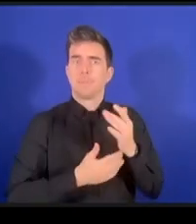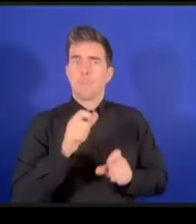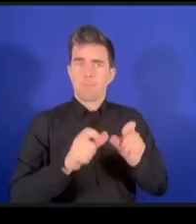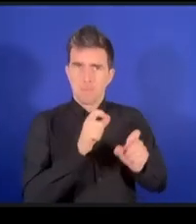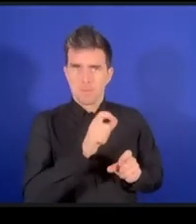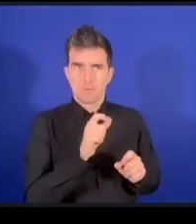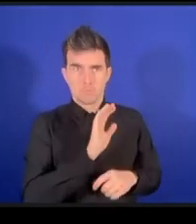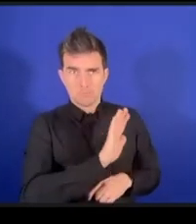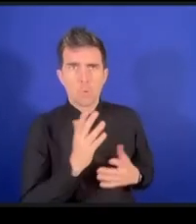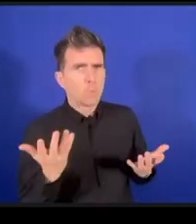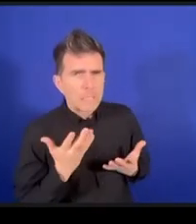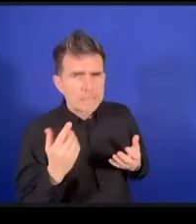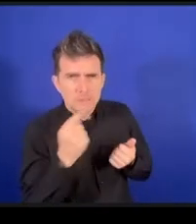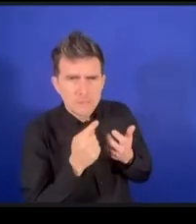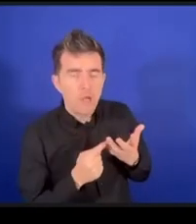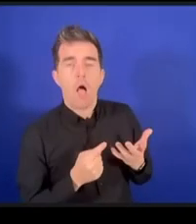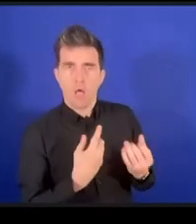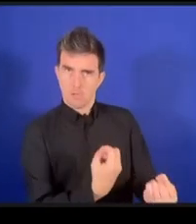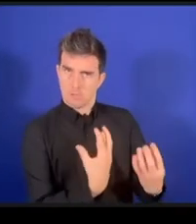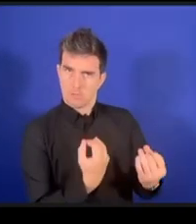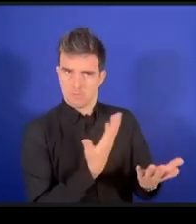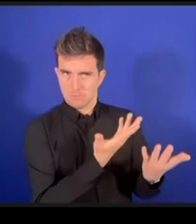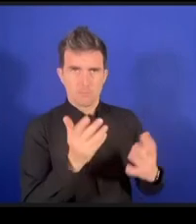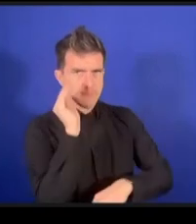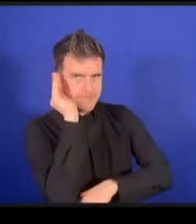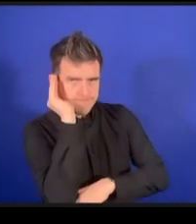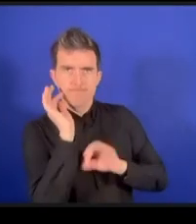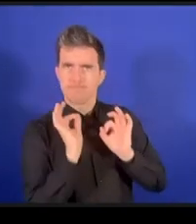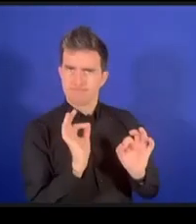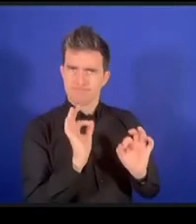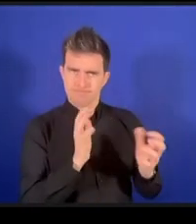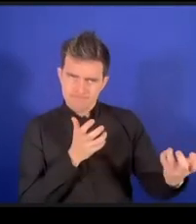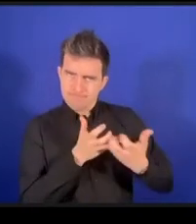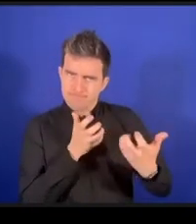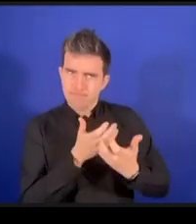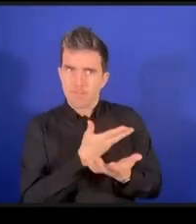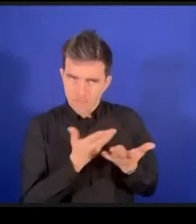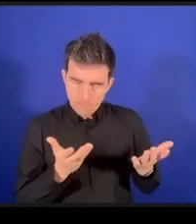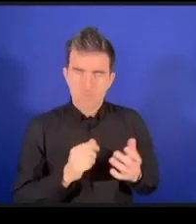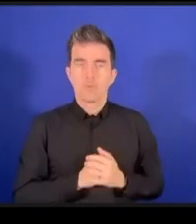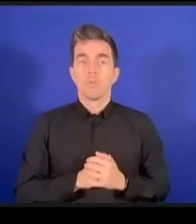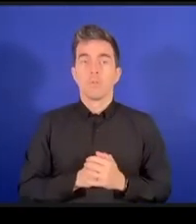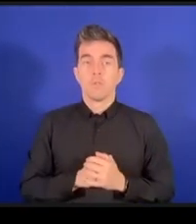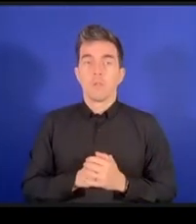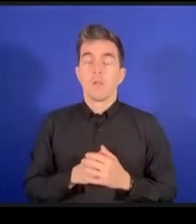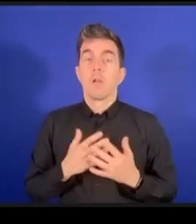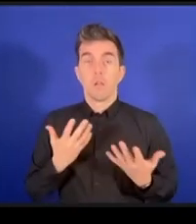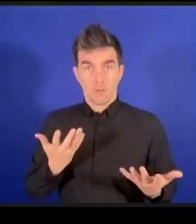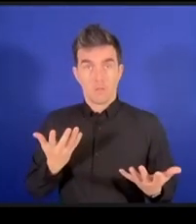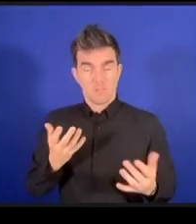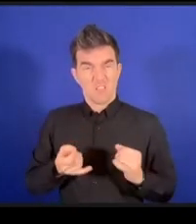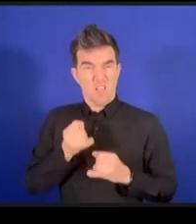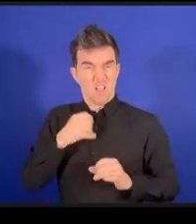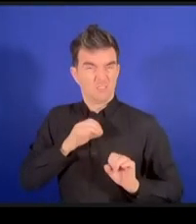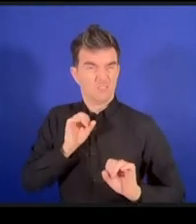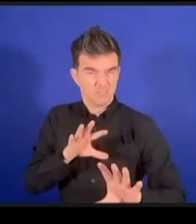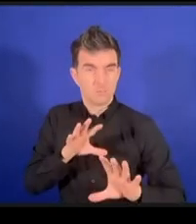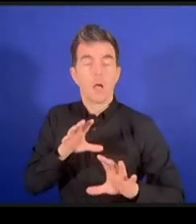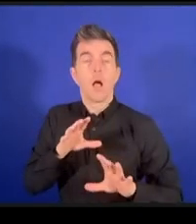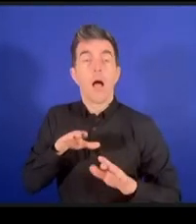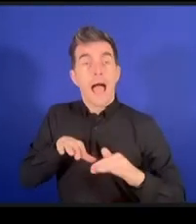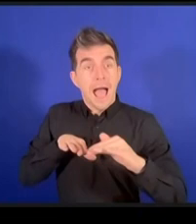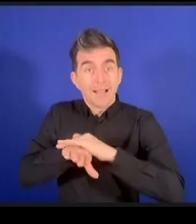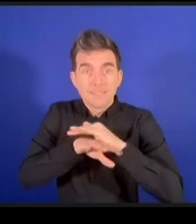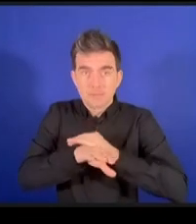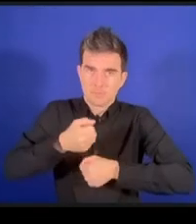наконец завершения Я хочу ещё раз подчеркнуть что вся работа которая делается для оказания помощи